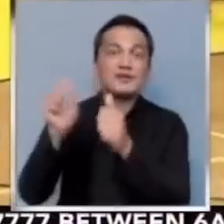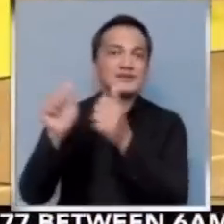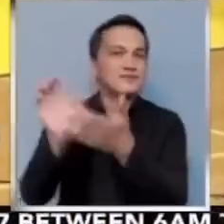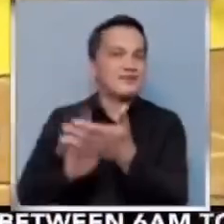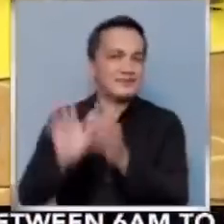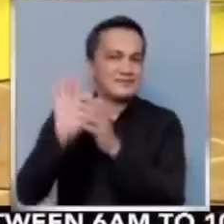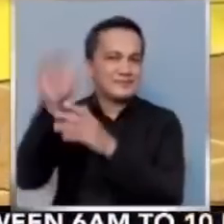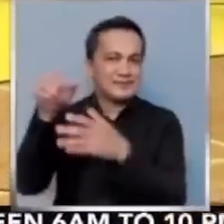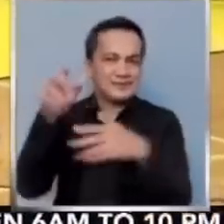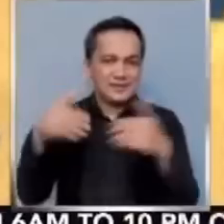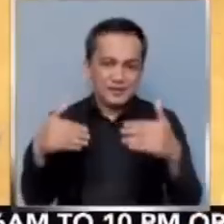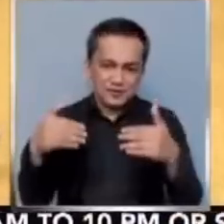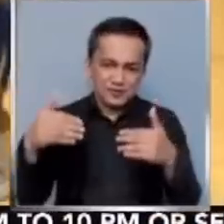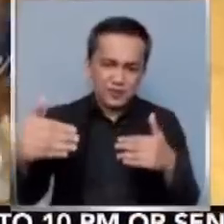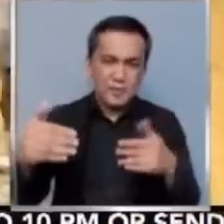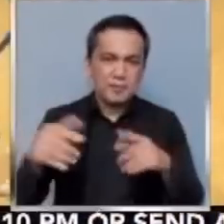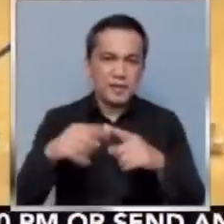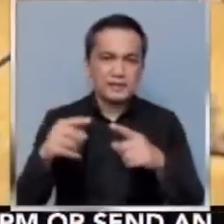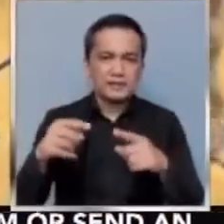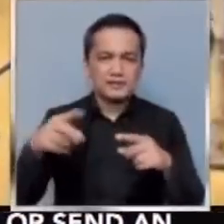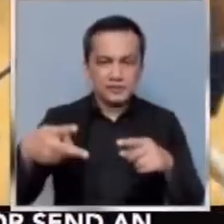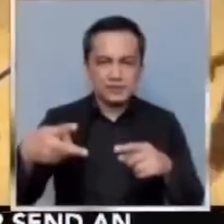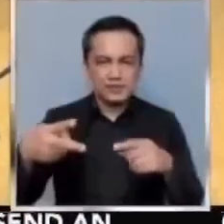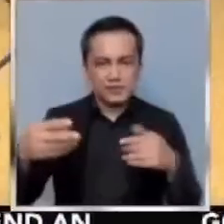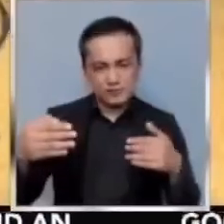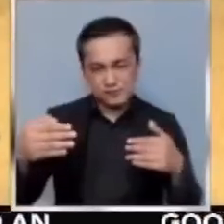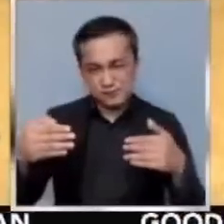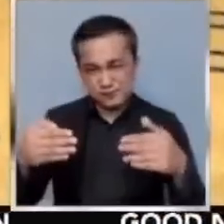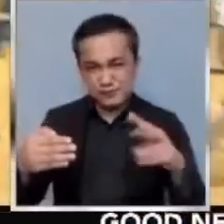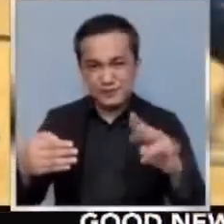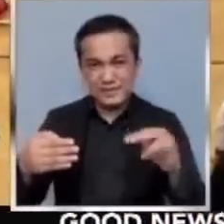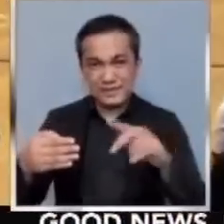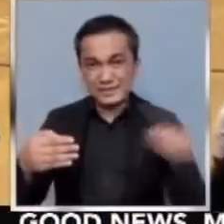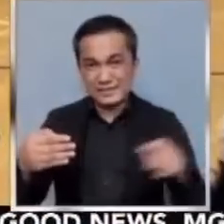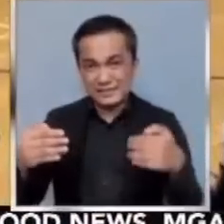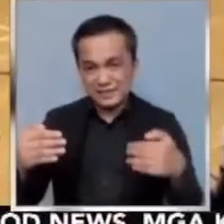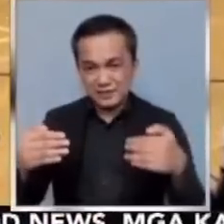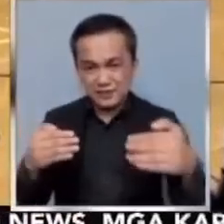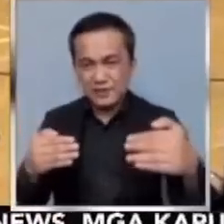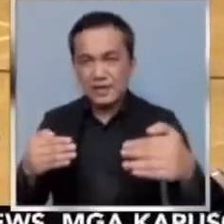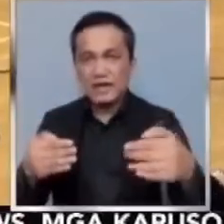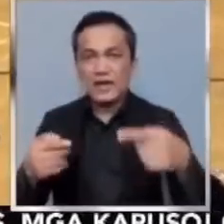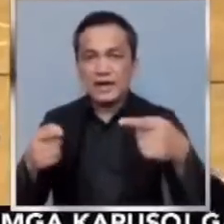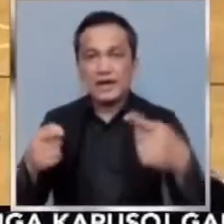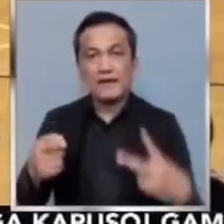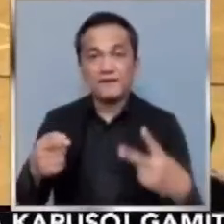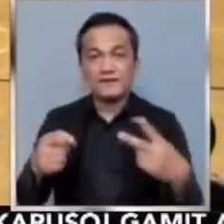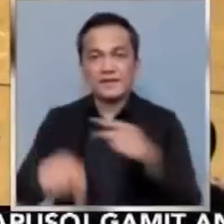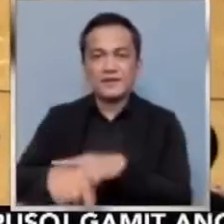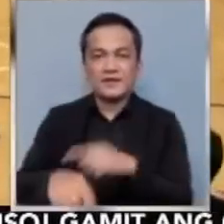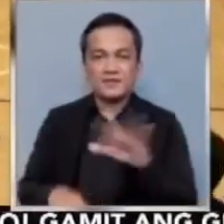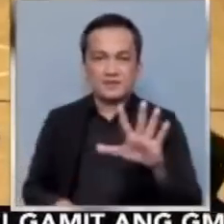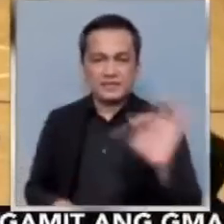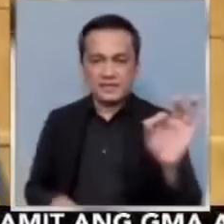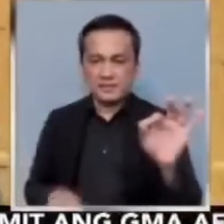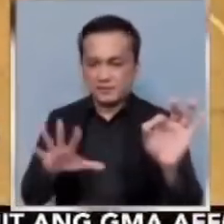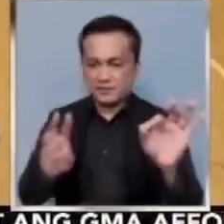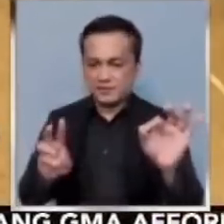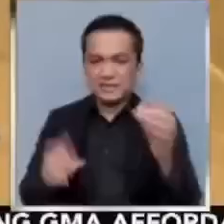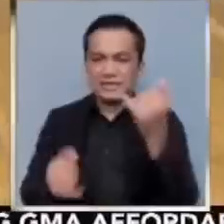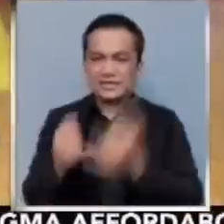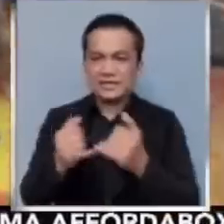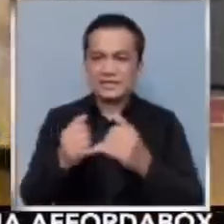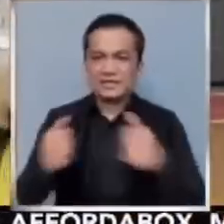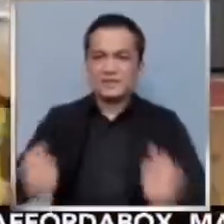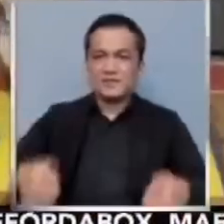second quarter pero pinangunahan ni Valdez ang Team Heroes para lumamang sa halftime 59-56. Sa huli, nagwagi ang parehong koponan dahil